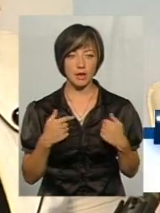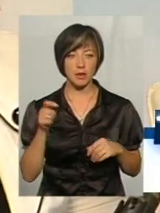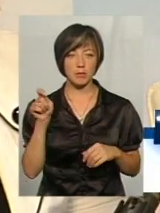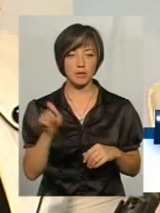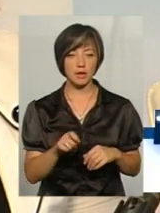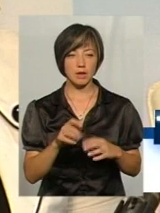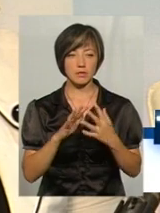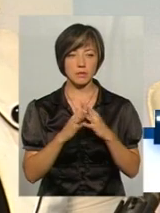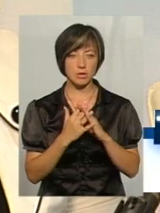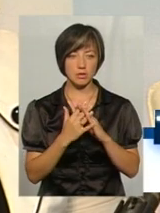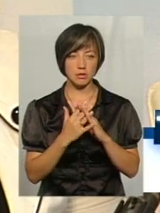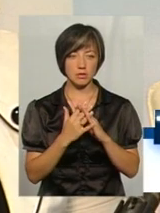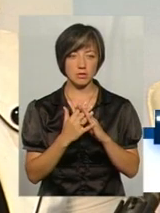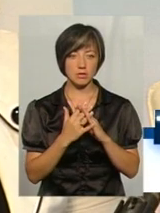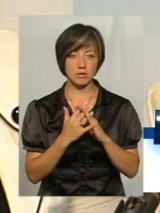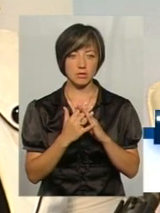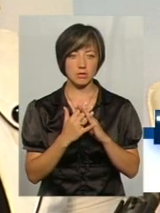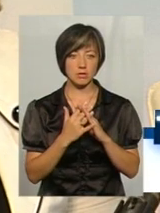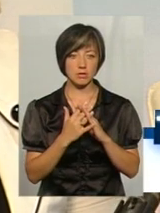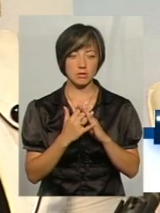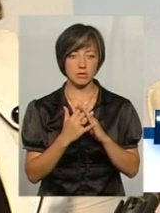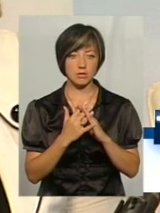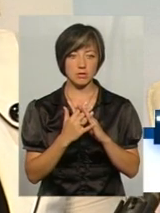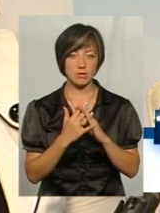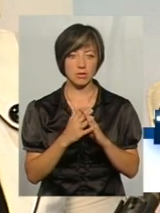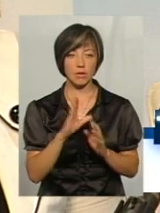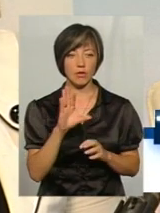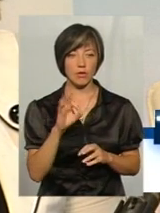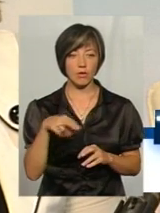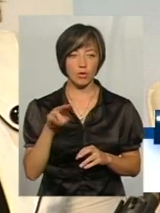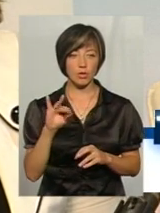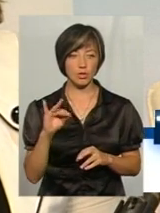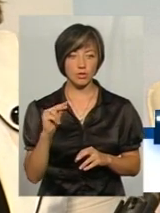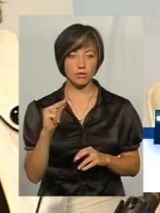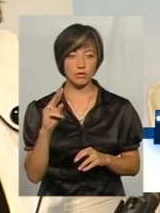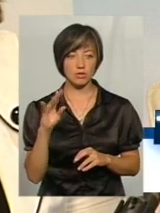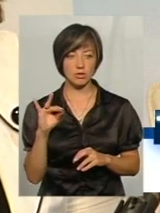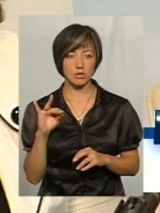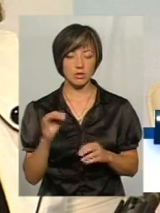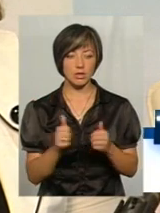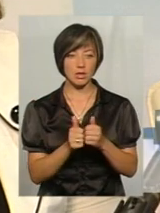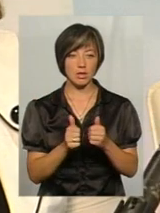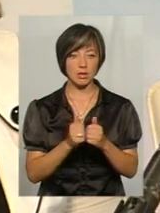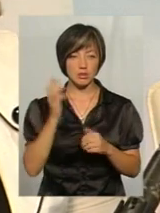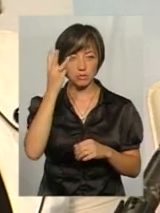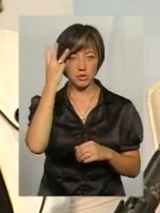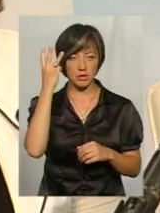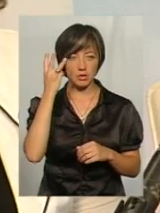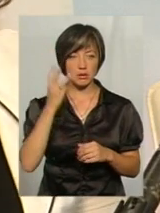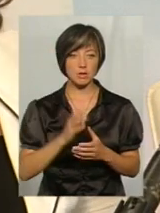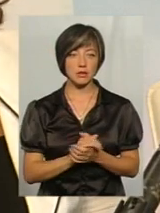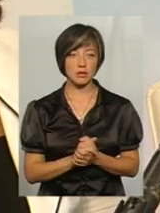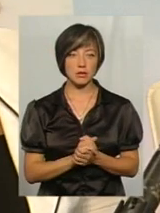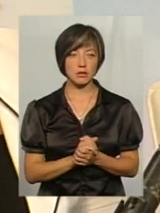село. Ой, я забыла, как она называется. Хмельницкий водочки, район. Водочка. Рядышком водочка,